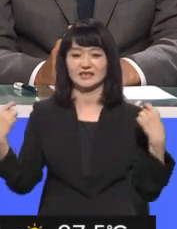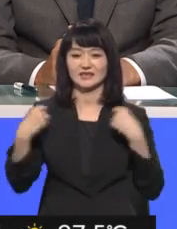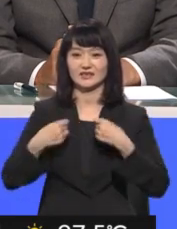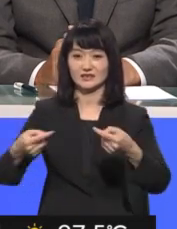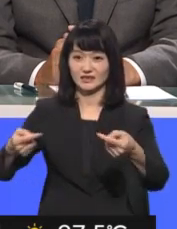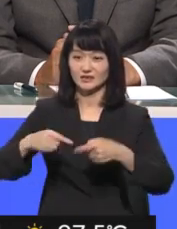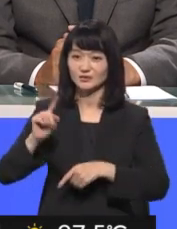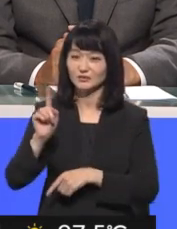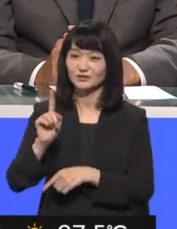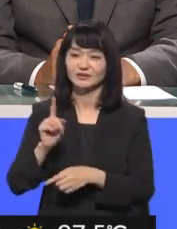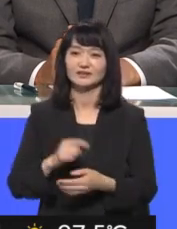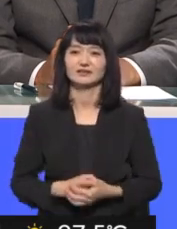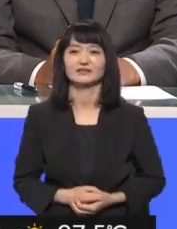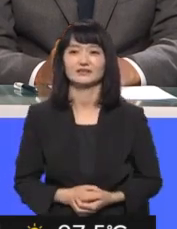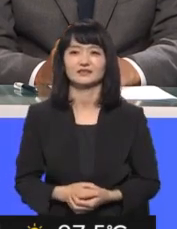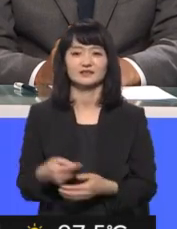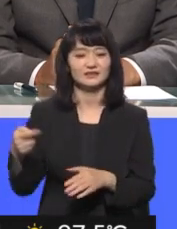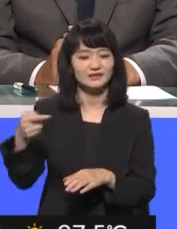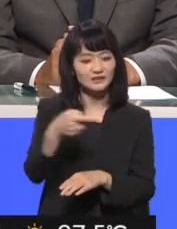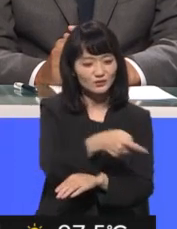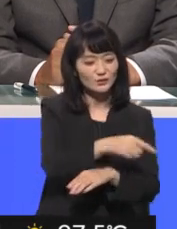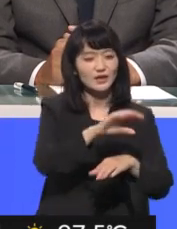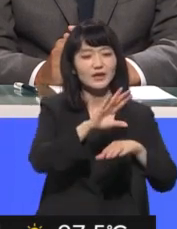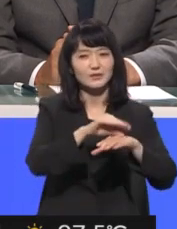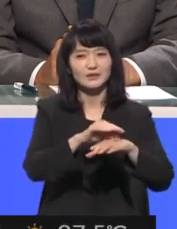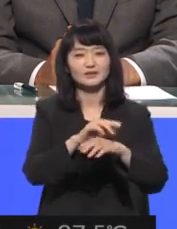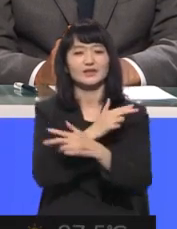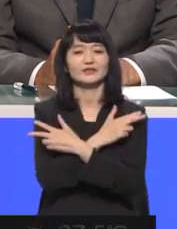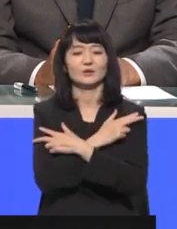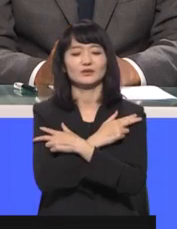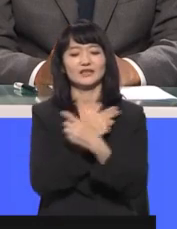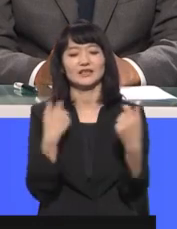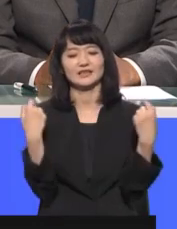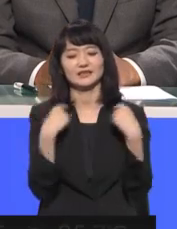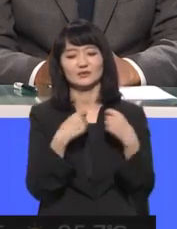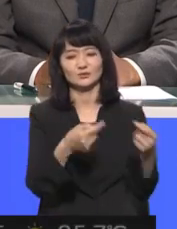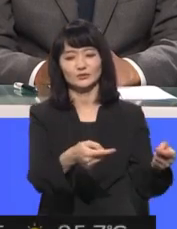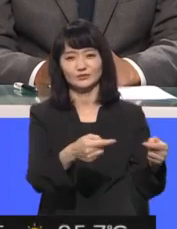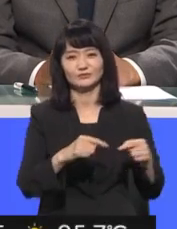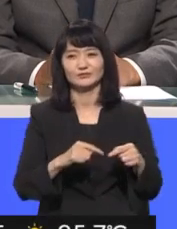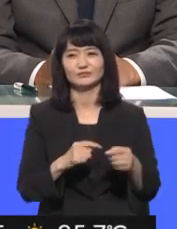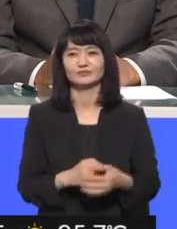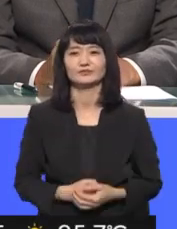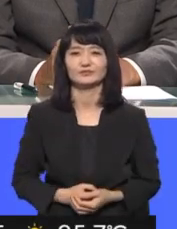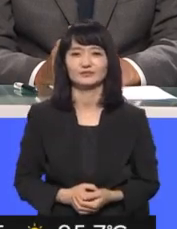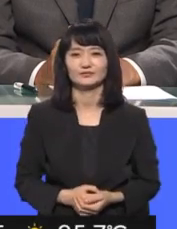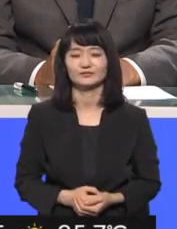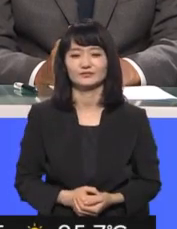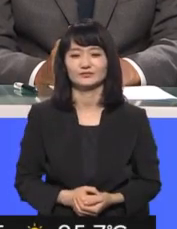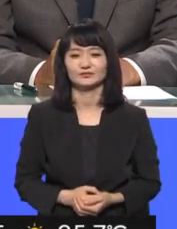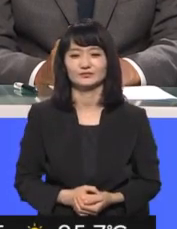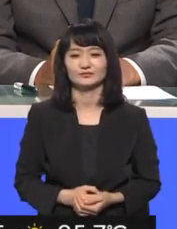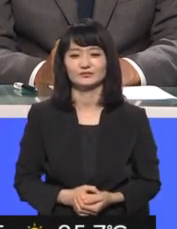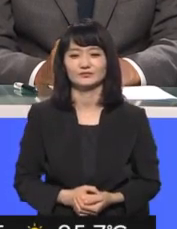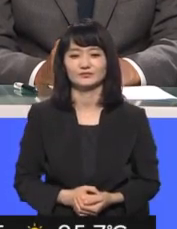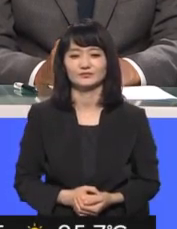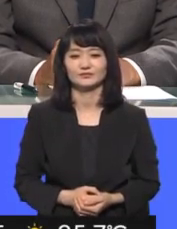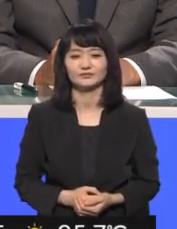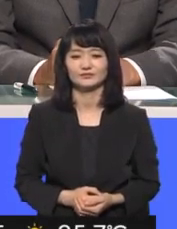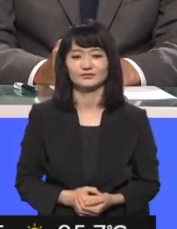나머지는 네. 넥타이를 메고 나와서요. 아, 예. 그 사복 관복이라고 그러네요. 네. 그리고 요 얘기 있습니다.